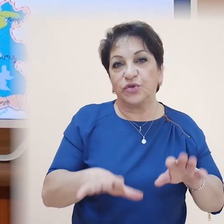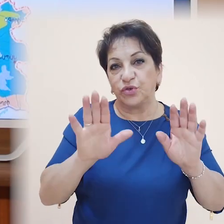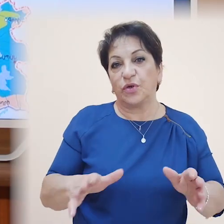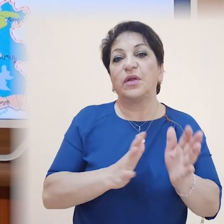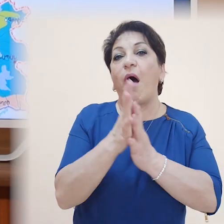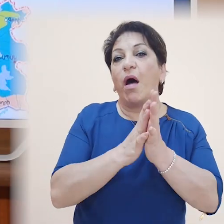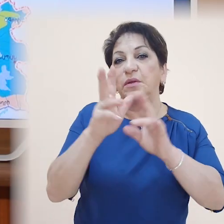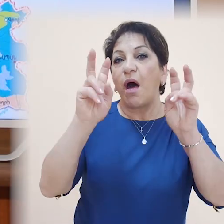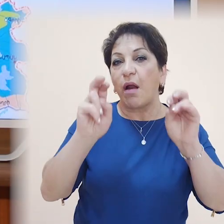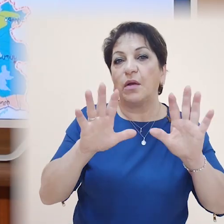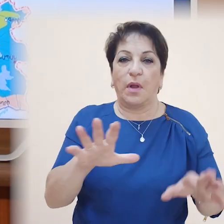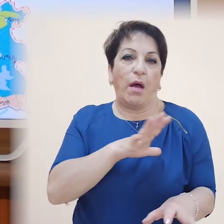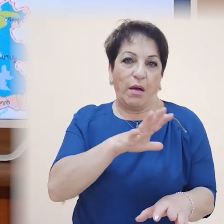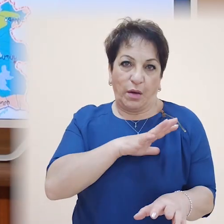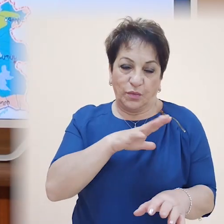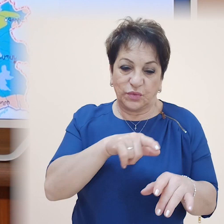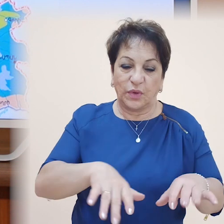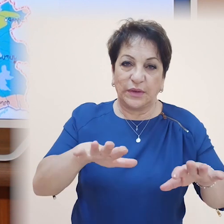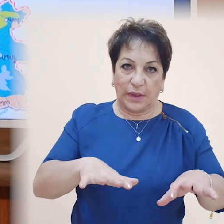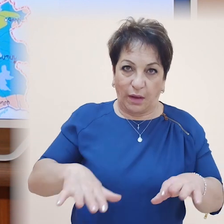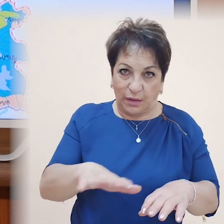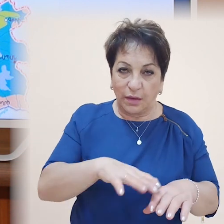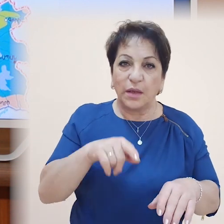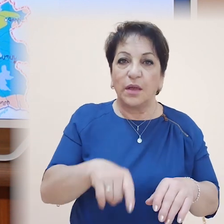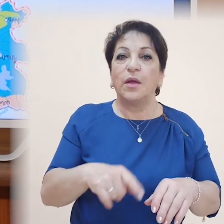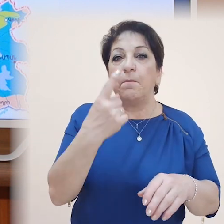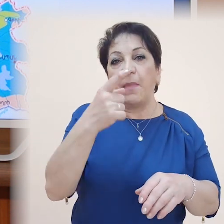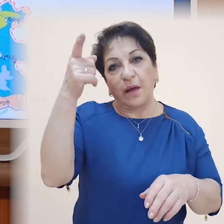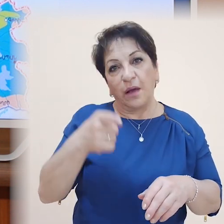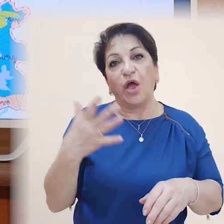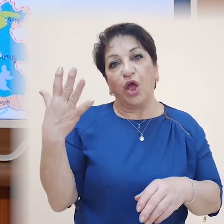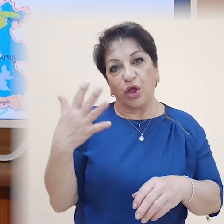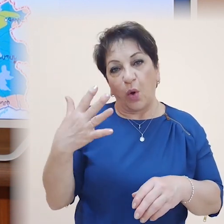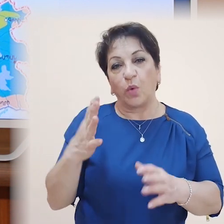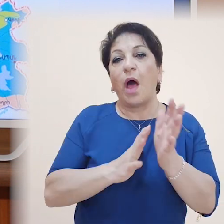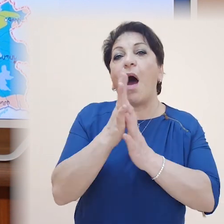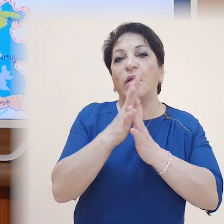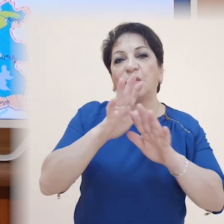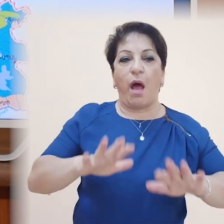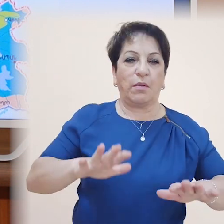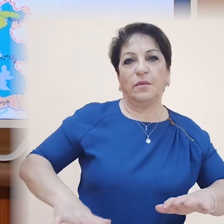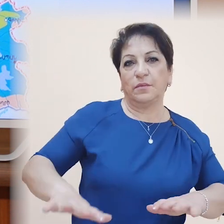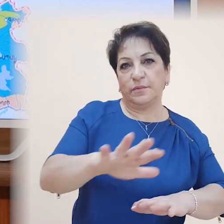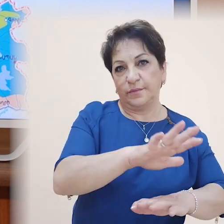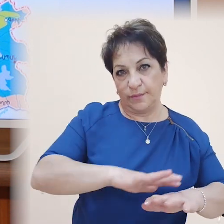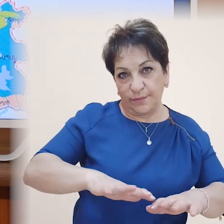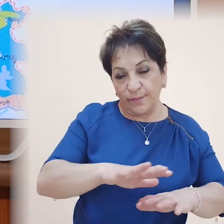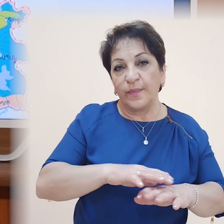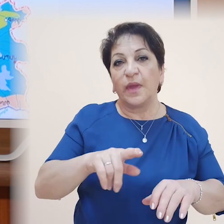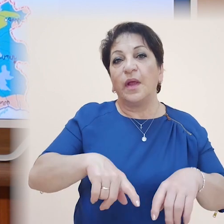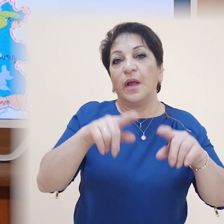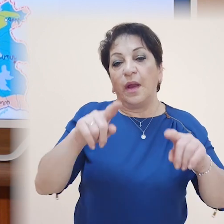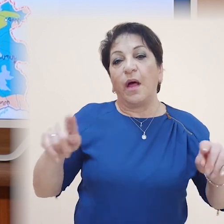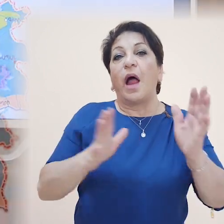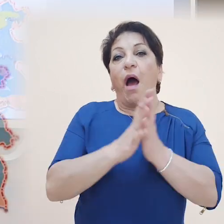անտարային տարածք ունեցող մարձն է հանդիսանում, տարածքի մեկ հինգերորդը կազմում են անտարները, այսինքն տա տարածված են նաև